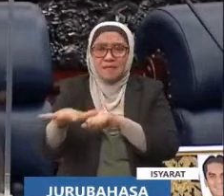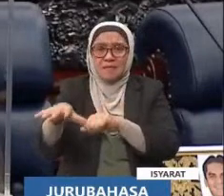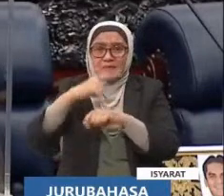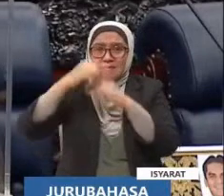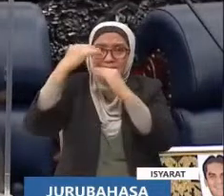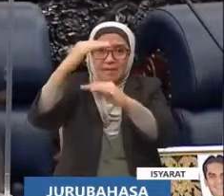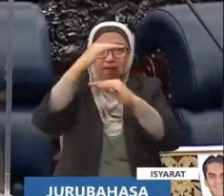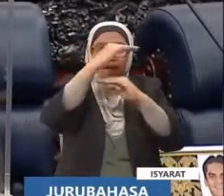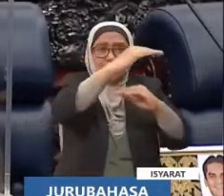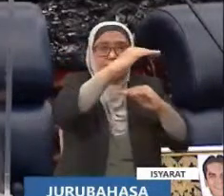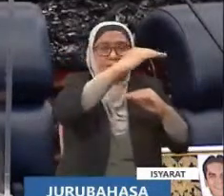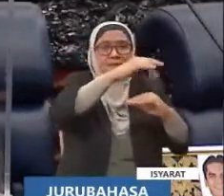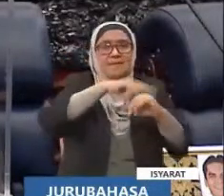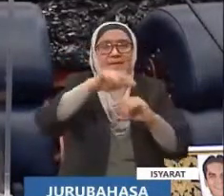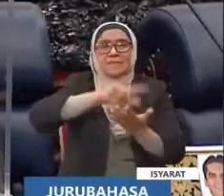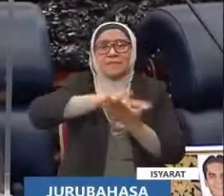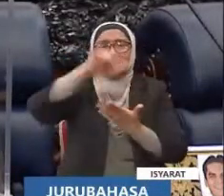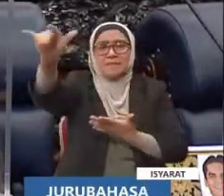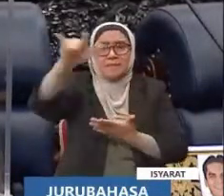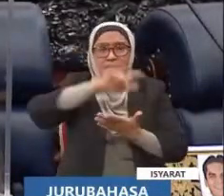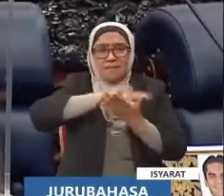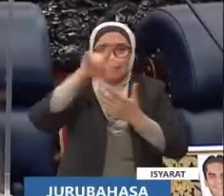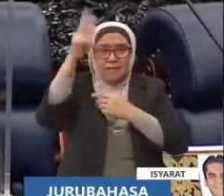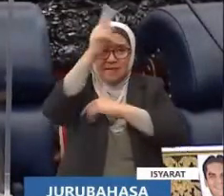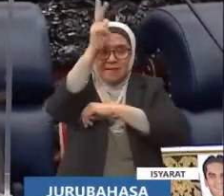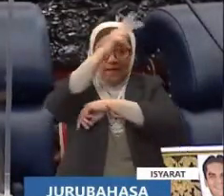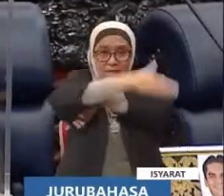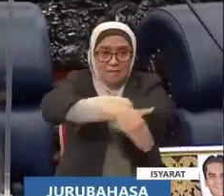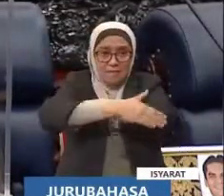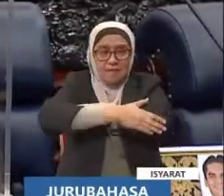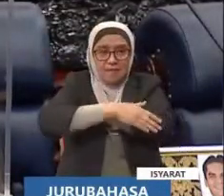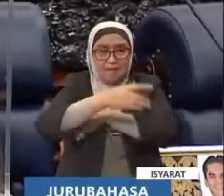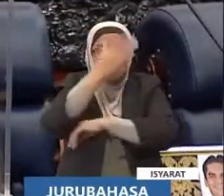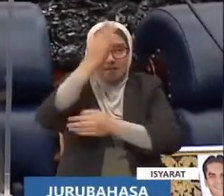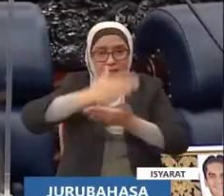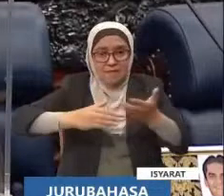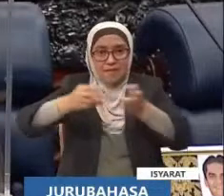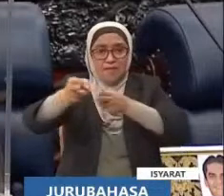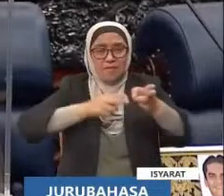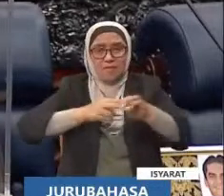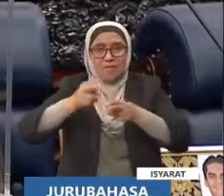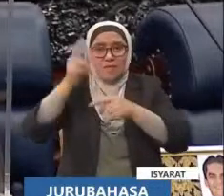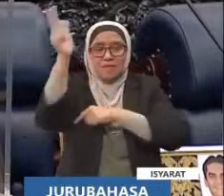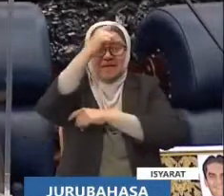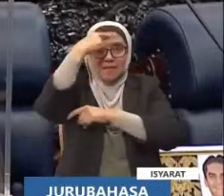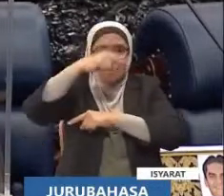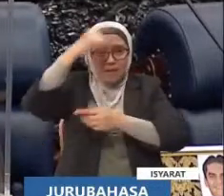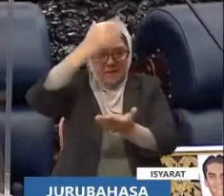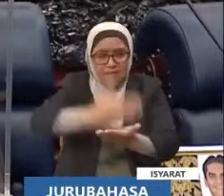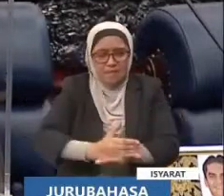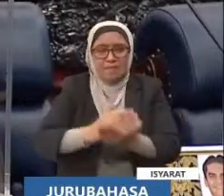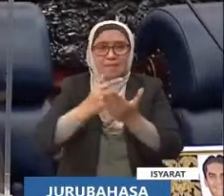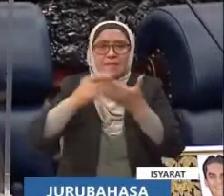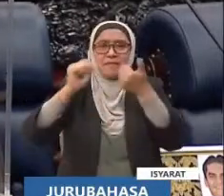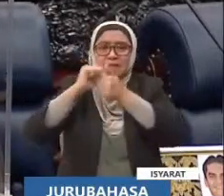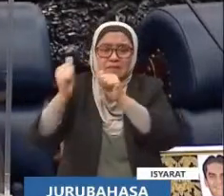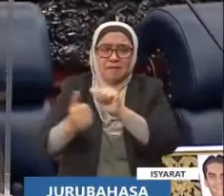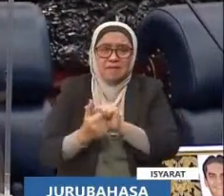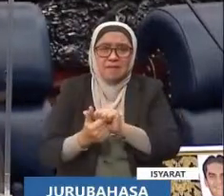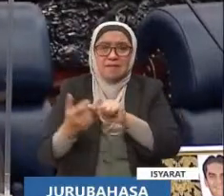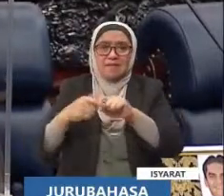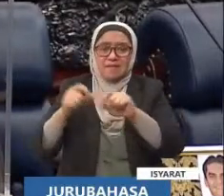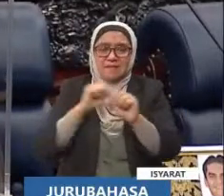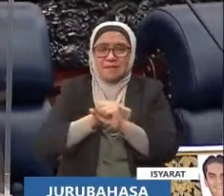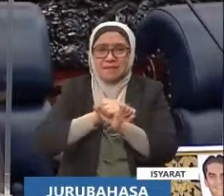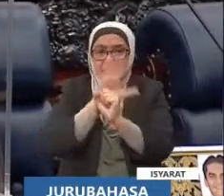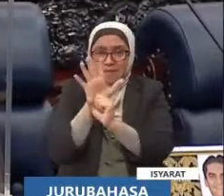pasti penerbangan oleh kerajaan Negeri Sebagai sebagian depan pusat Kerajaan untuk empedu larang babak comics 12 pada ketika